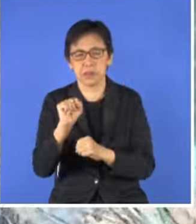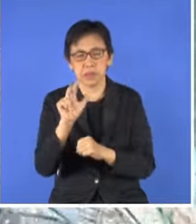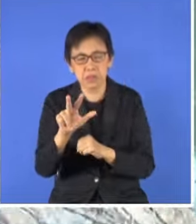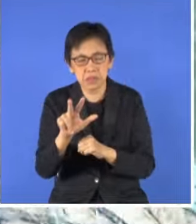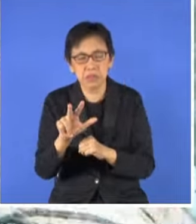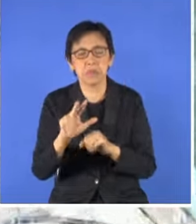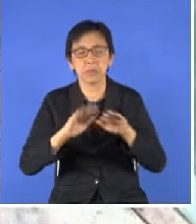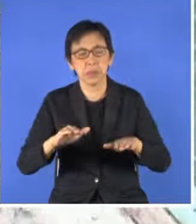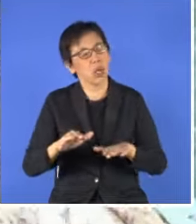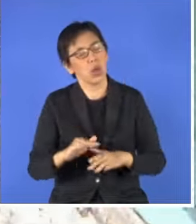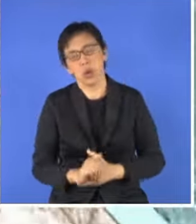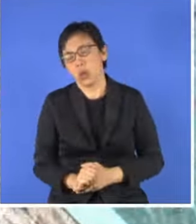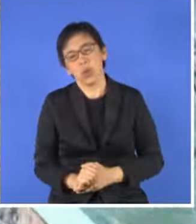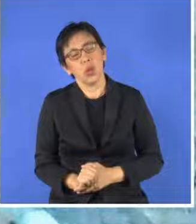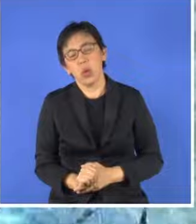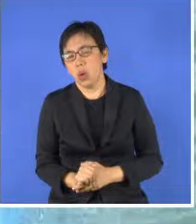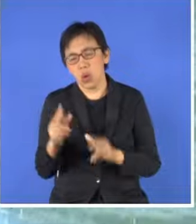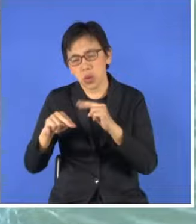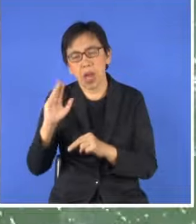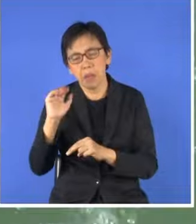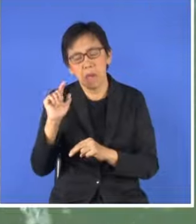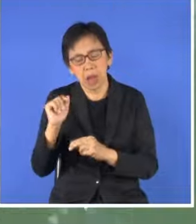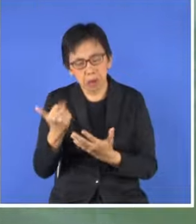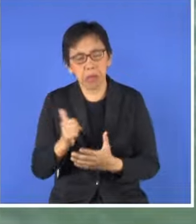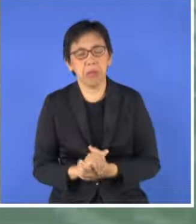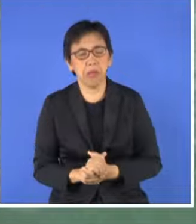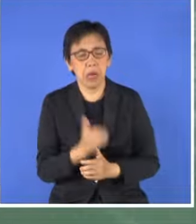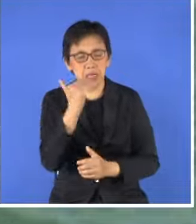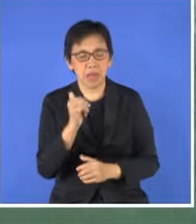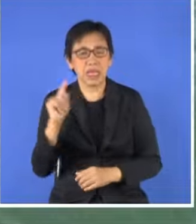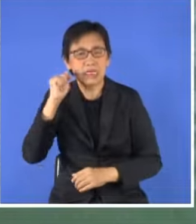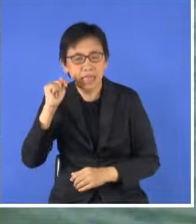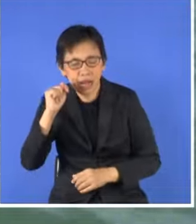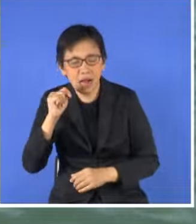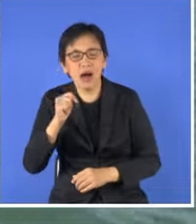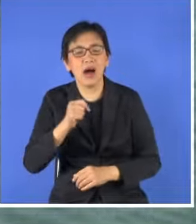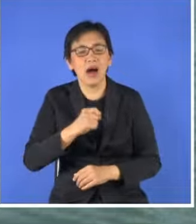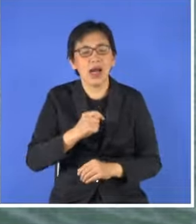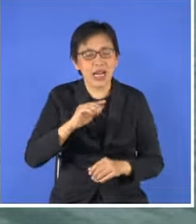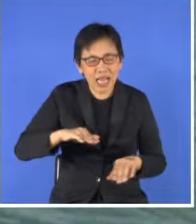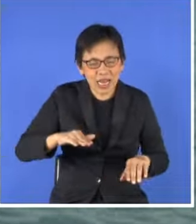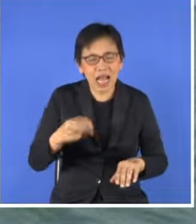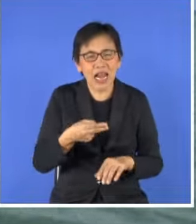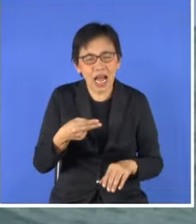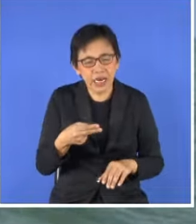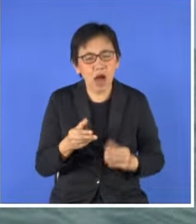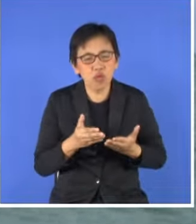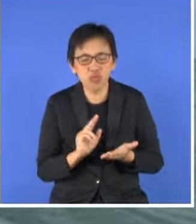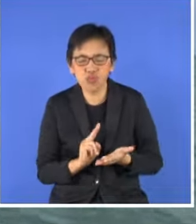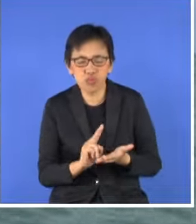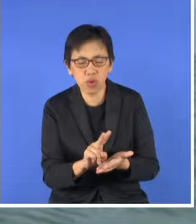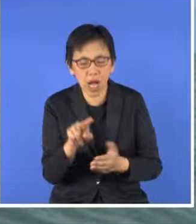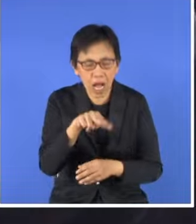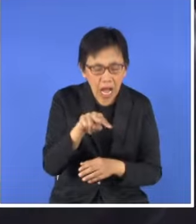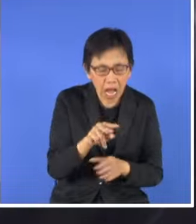เนี่ยเป็นเด็กกตัญญูมากเลยออกทะเลกับคุณตา 2คนน่าไปทำการประมงไปจับปูจับปลาเนี่ยมาหาเงินนะหา